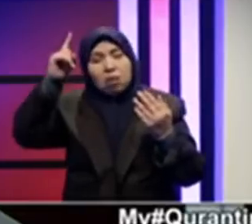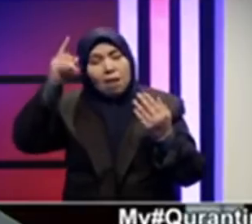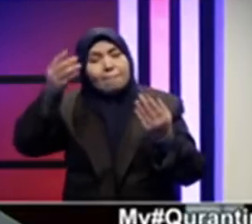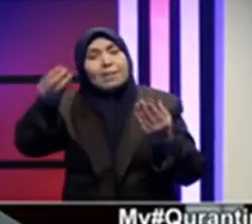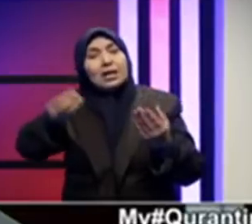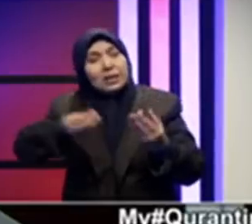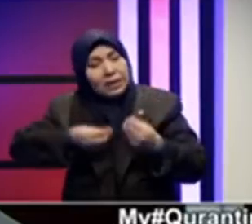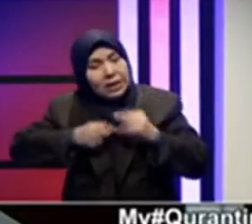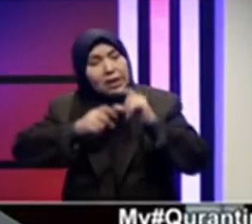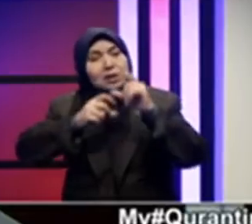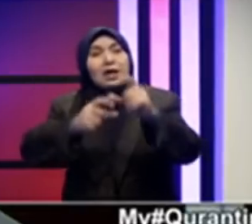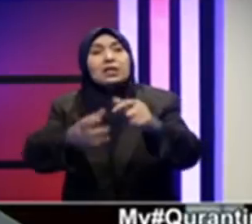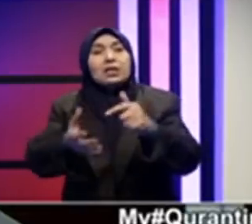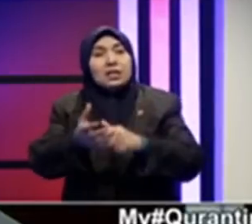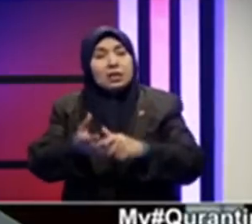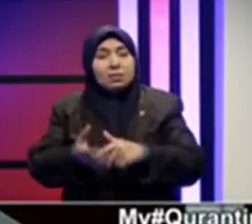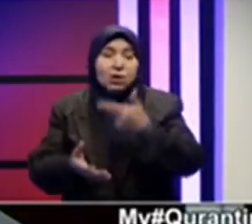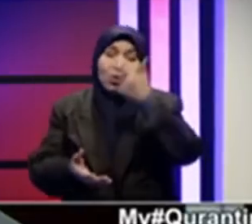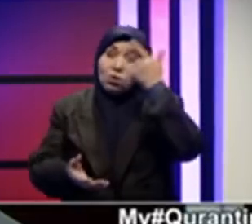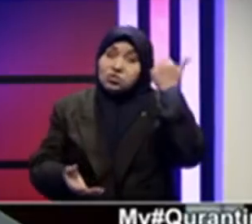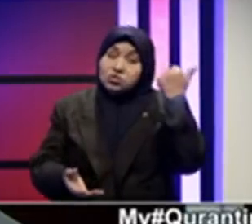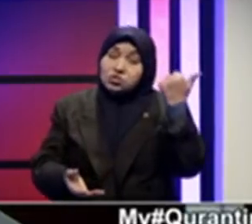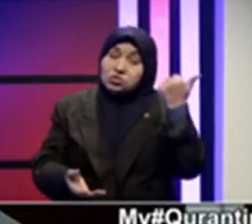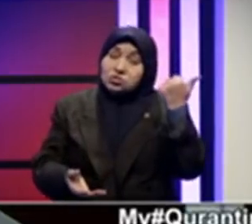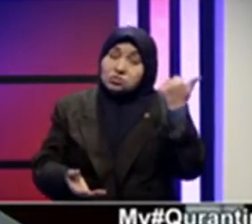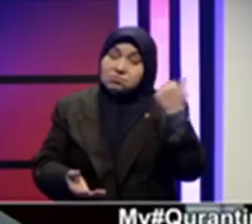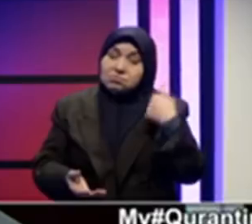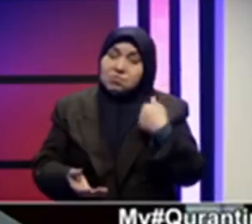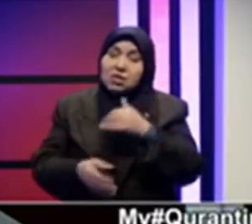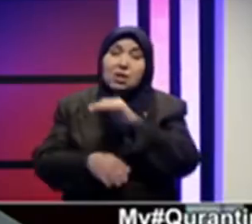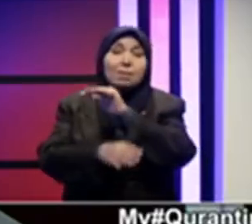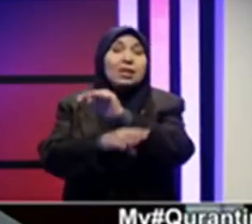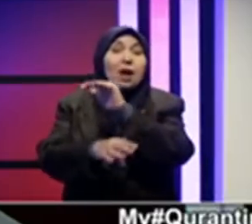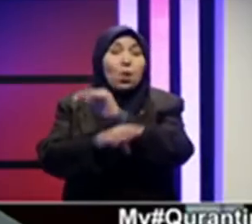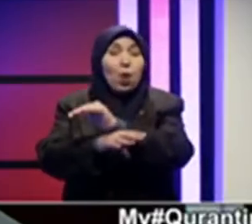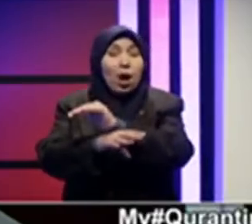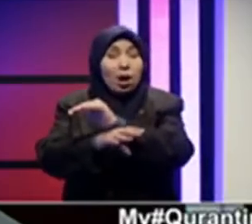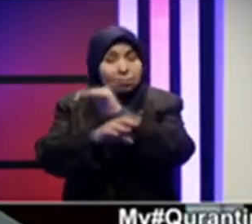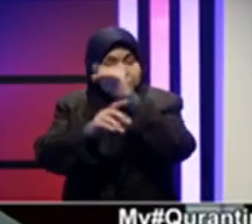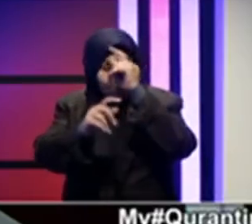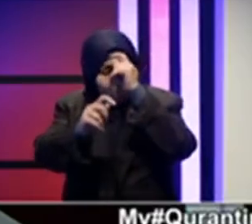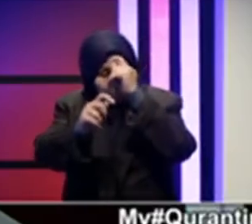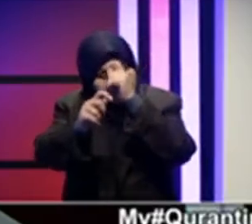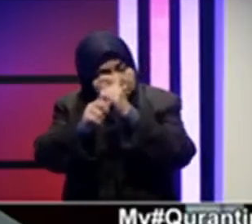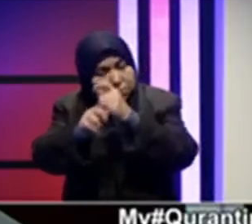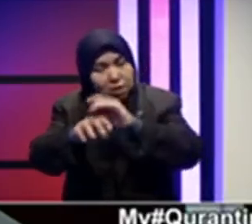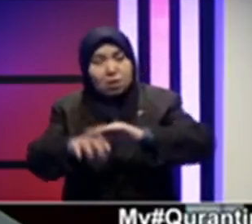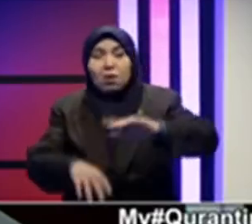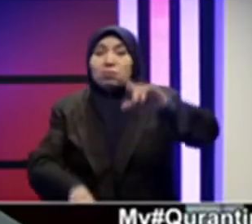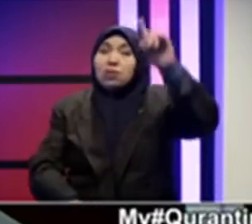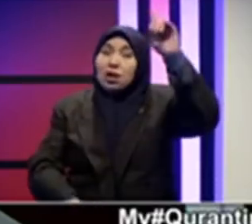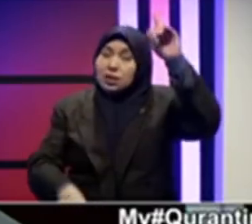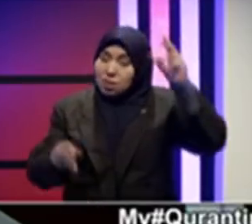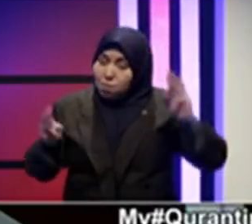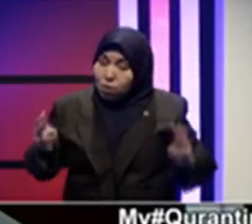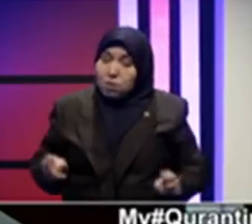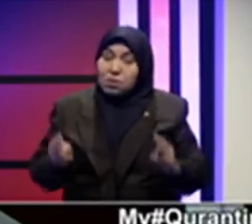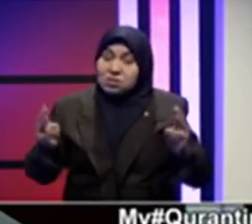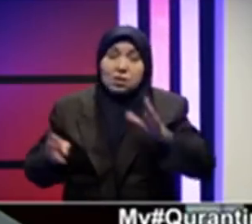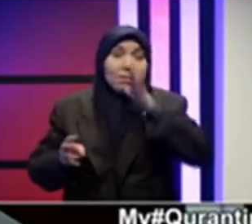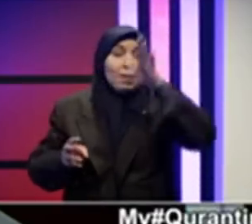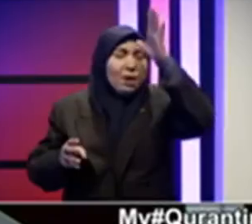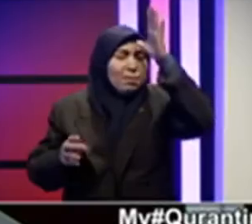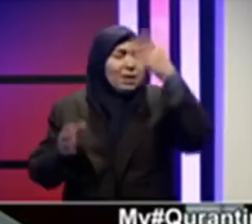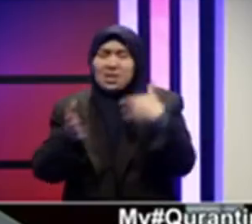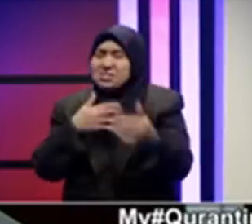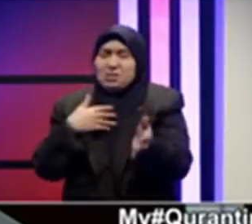ini pada tuan-tuan kerana kita memperjuangkan takwa. Ha, ini motivasi kepada kita, pada ayah-ayah, ibu-ibu, tak kisahlah